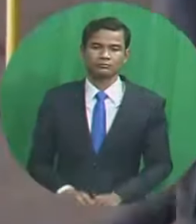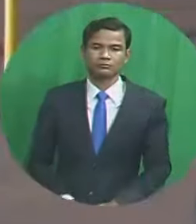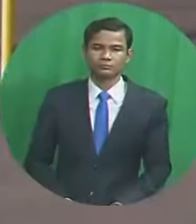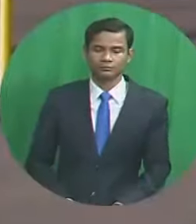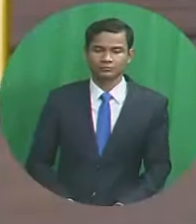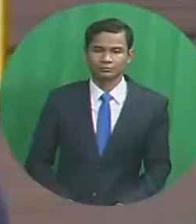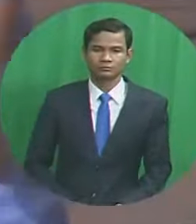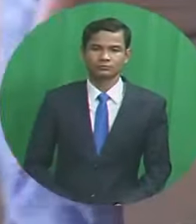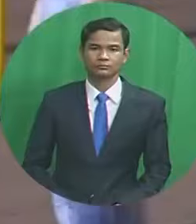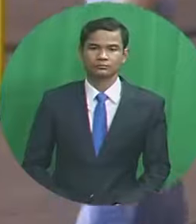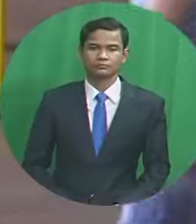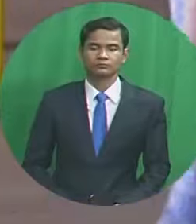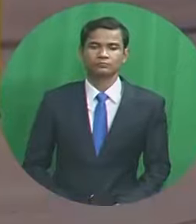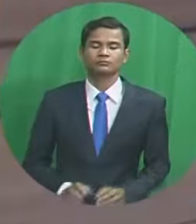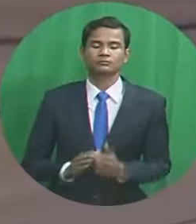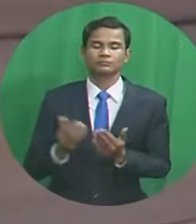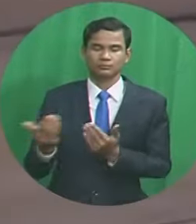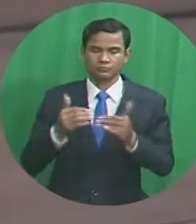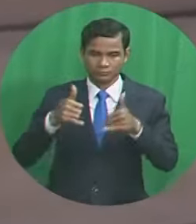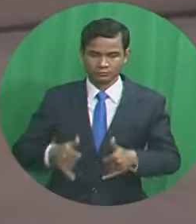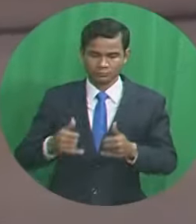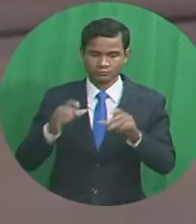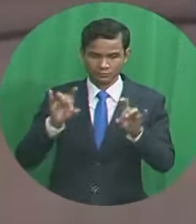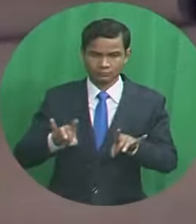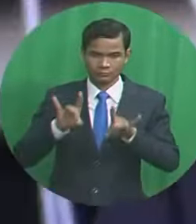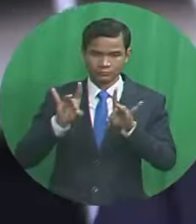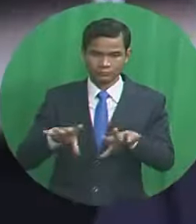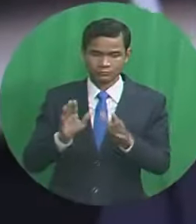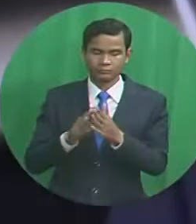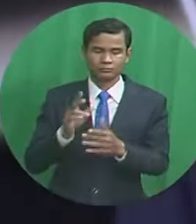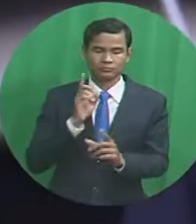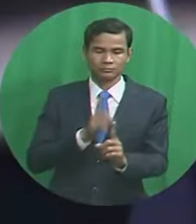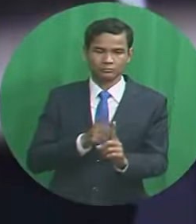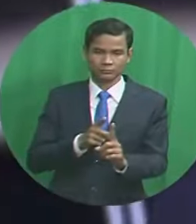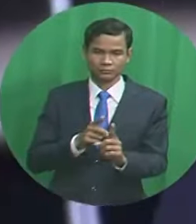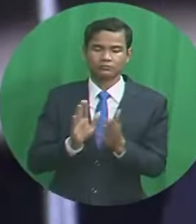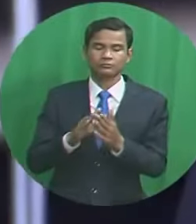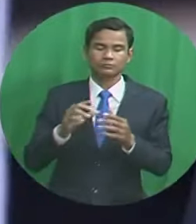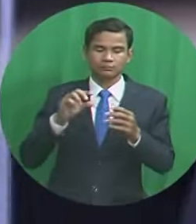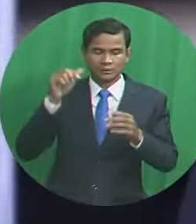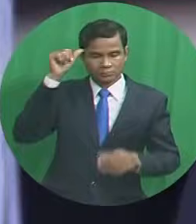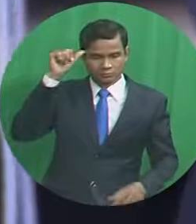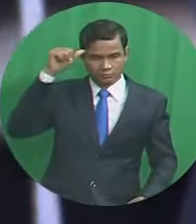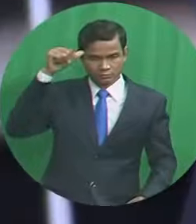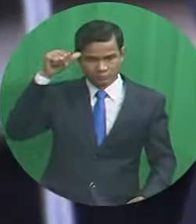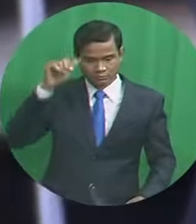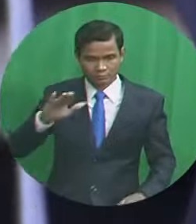ន់អបនាយករដ្ឋមន្ត្រីអូស្ត្រាលីប្រមានពិភពតានតឹងនៅមជ្ឈមបូព៌ាក្រោយពីមេដឹក